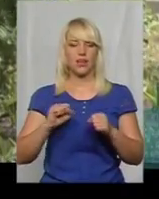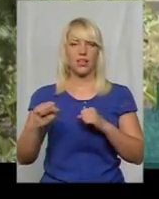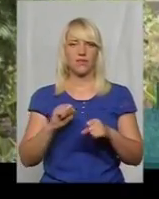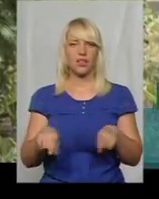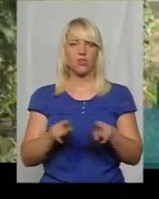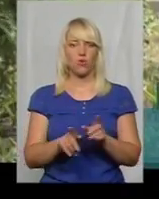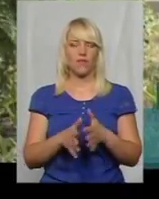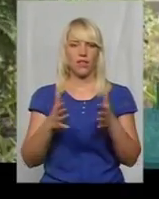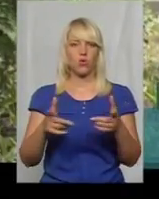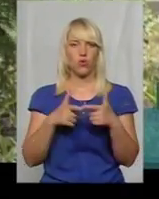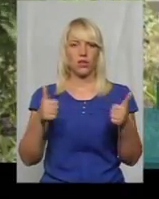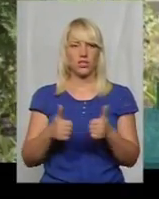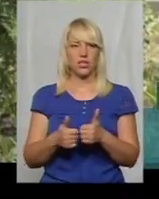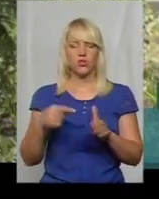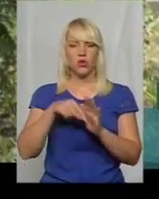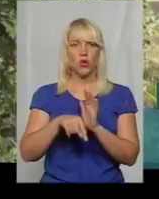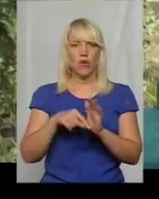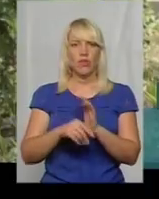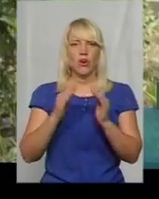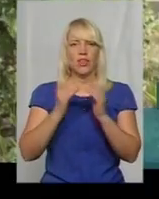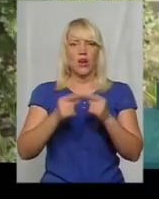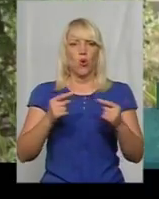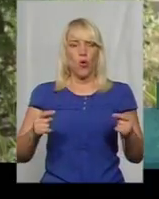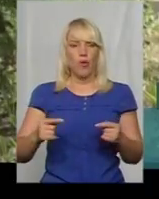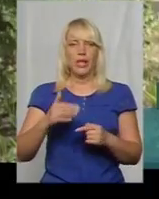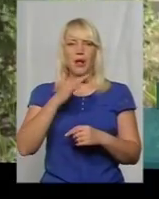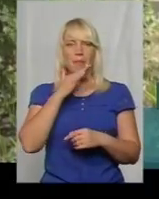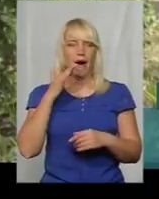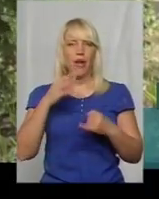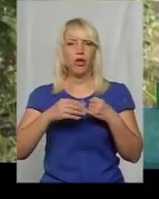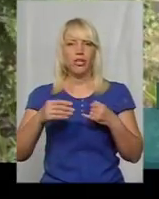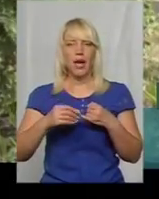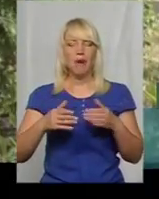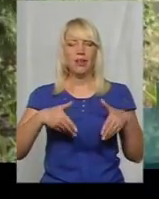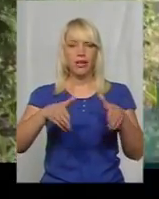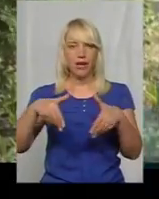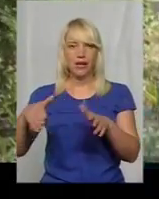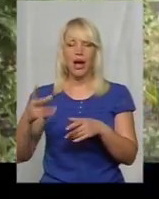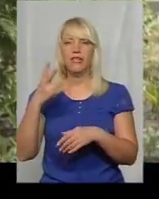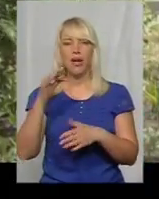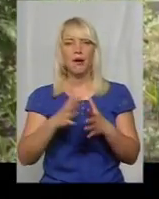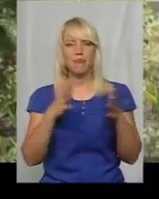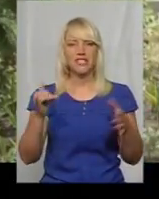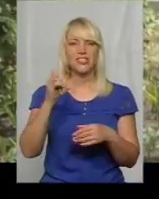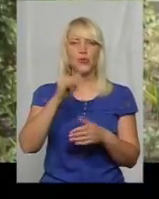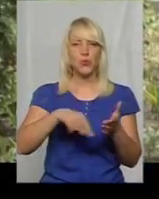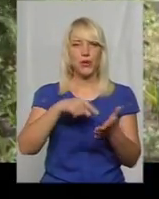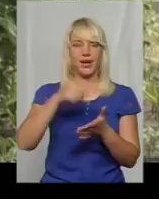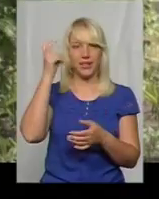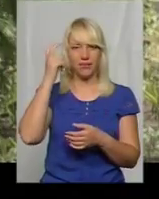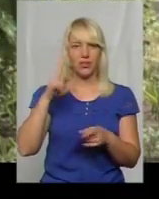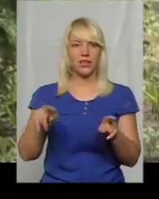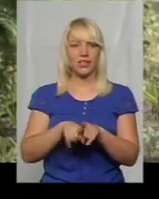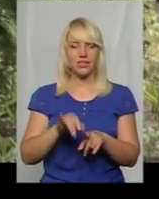організації. Стосовно нерухомості. Нерухомості багато земельних ділянок, але більшість в Києві, так само